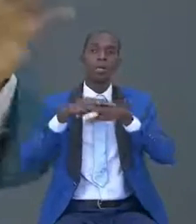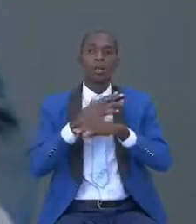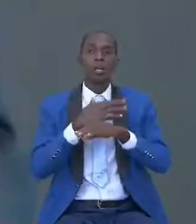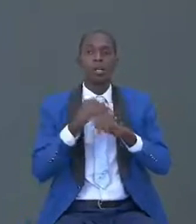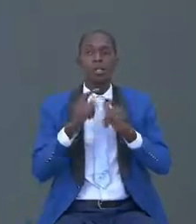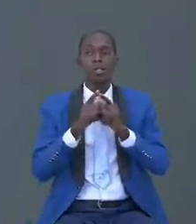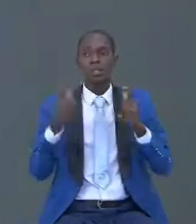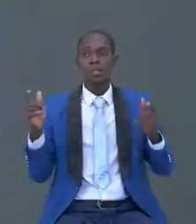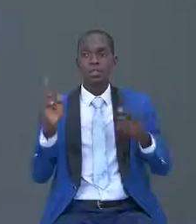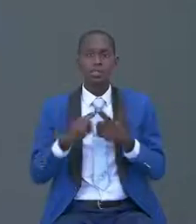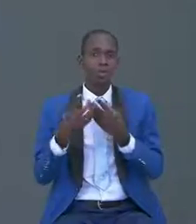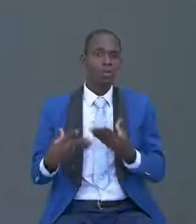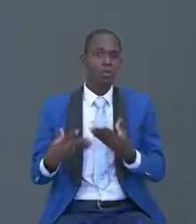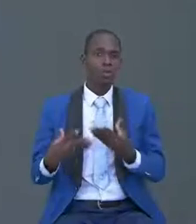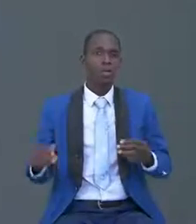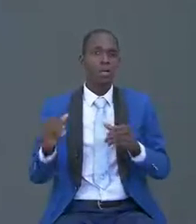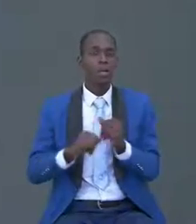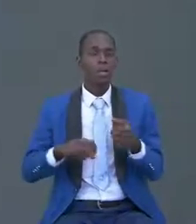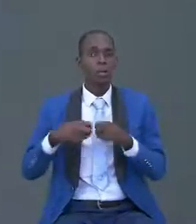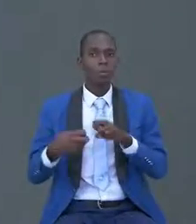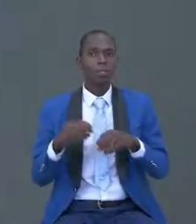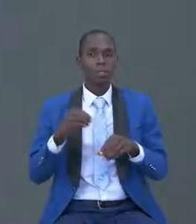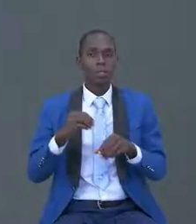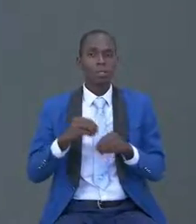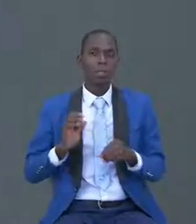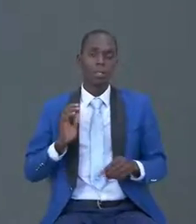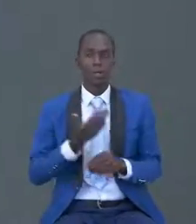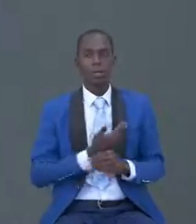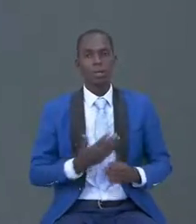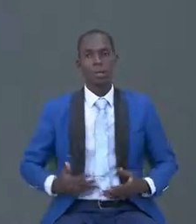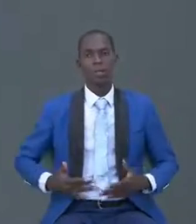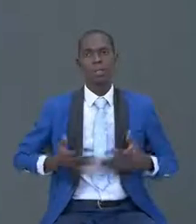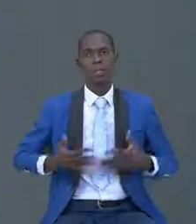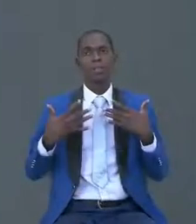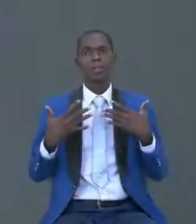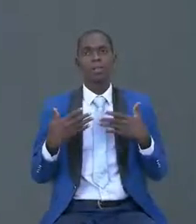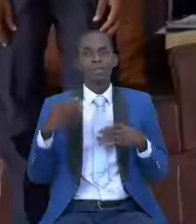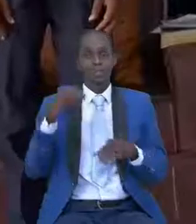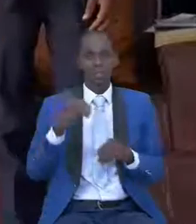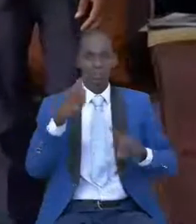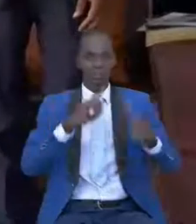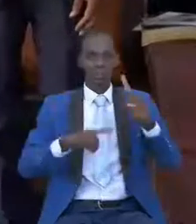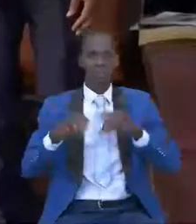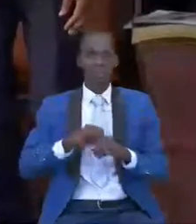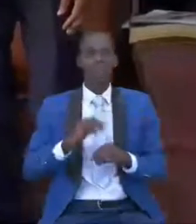pour régler tous les problèmes de nos vies, de ma vie.